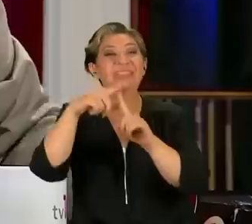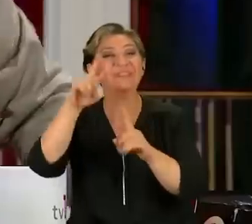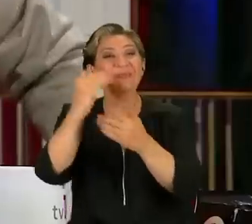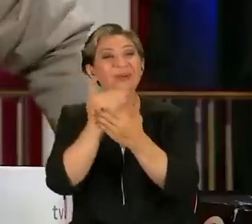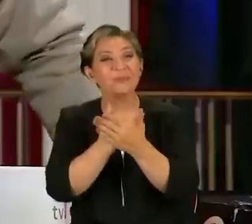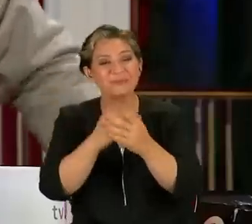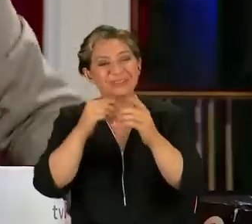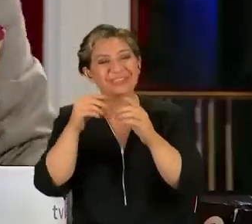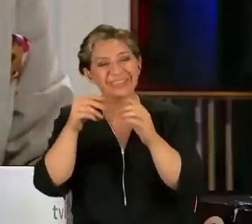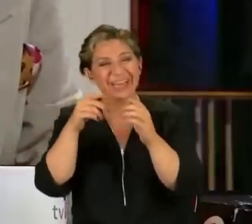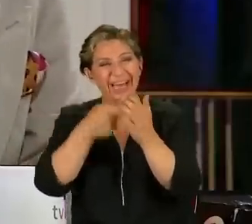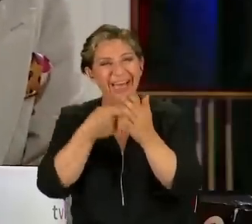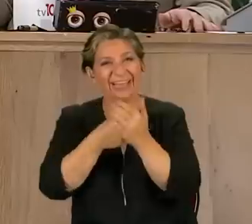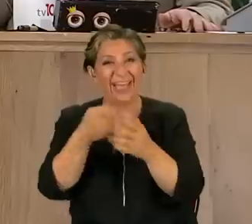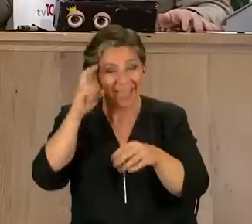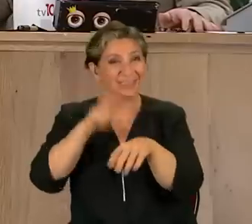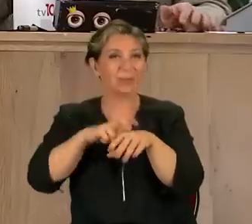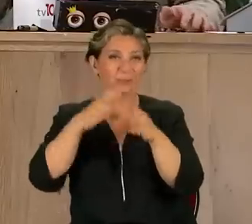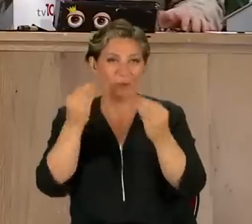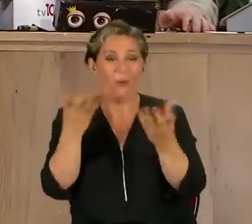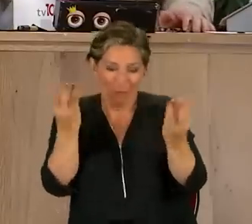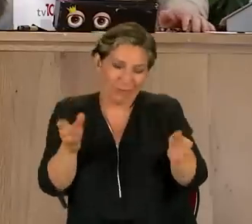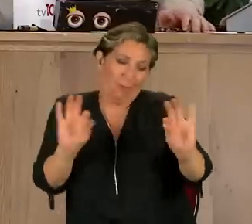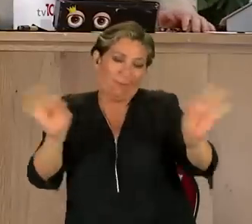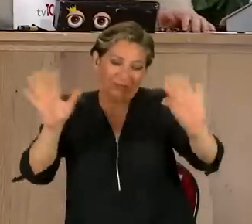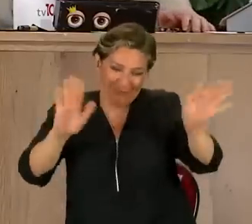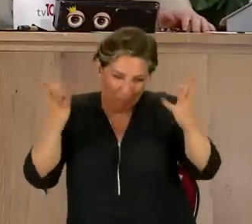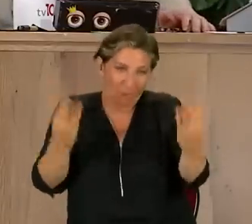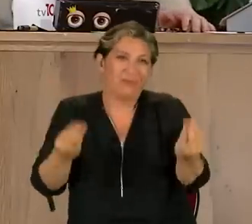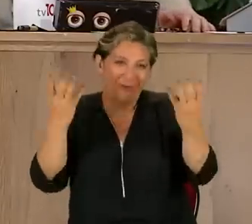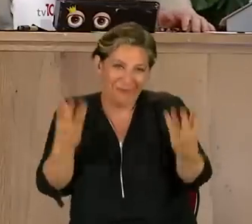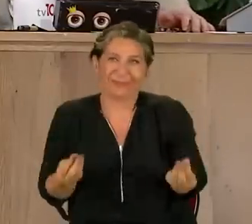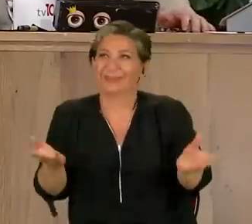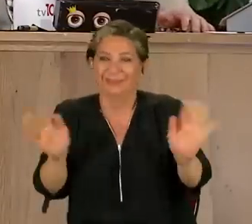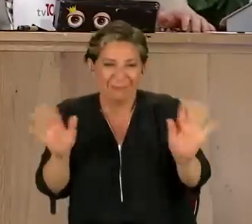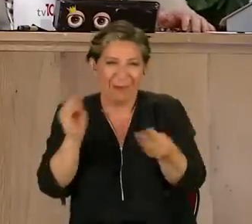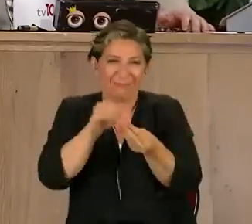adı. Yasemin... Yani hatırlamış mı olduk şimdi? Oldu tabii. Oldu.